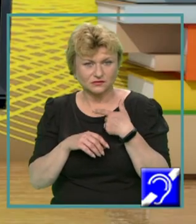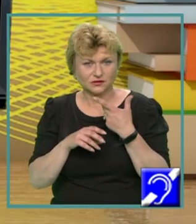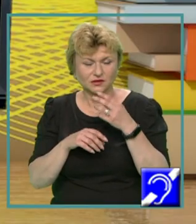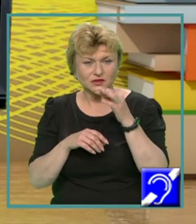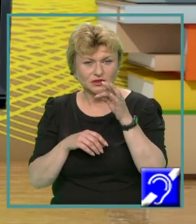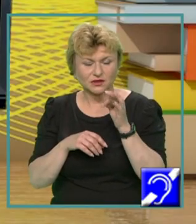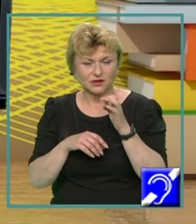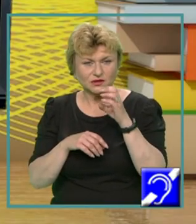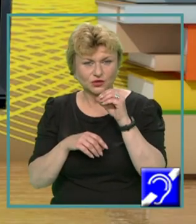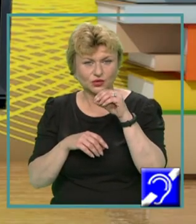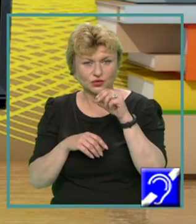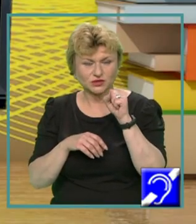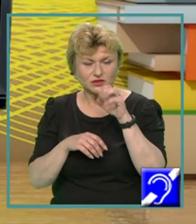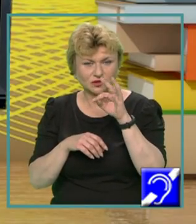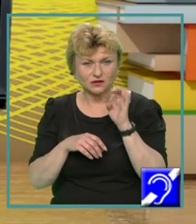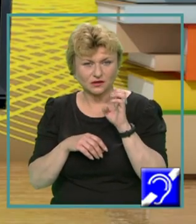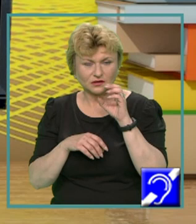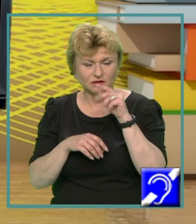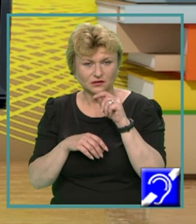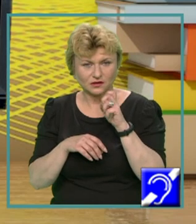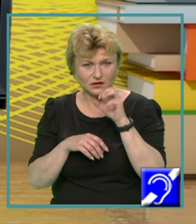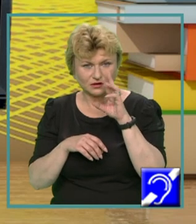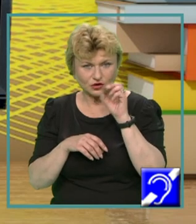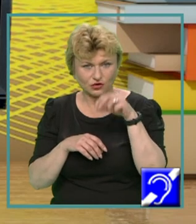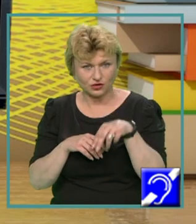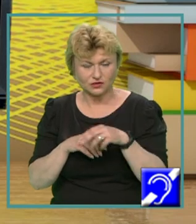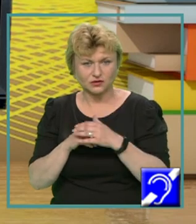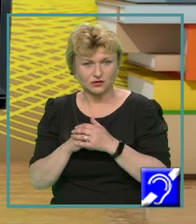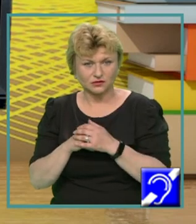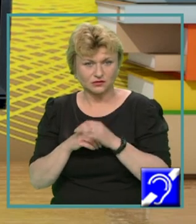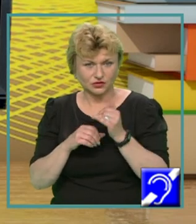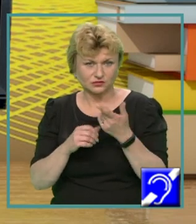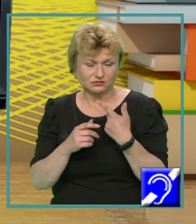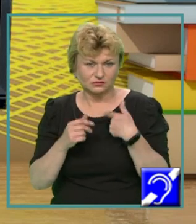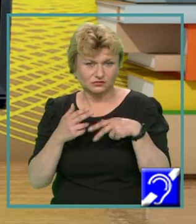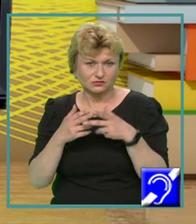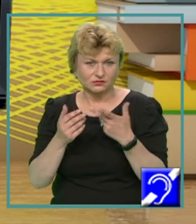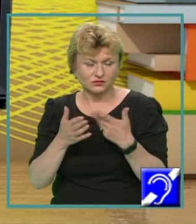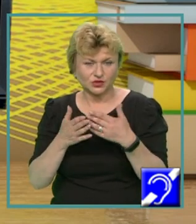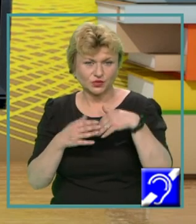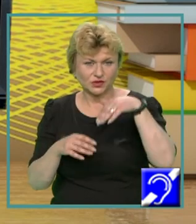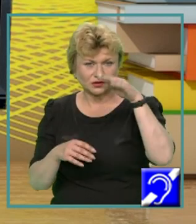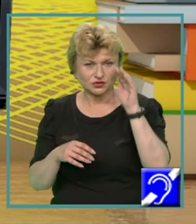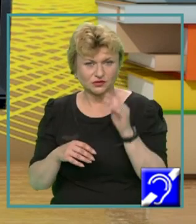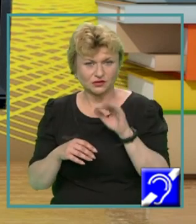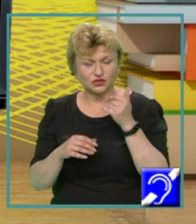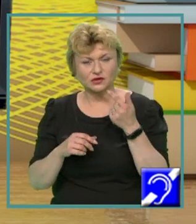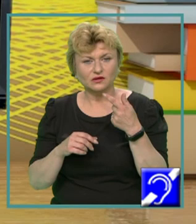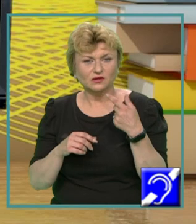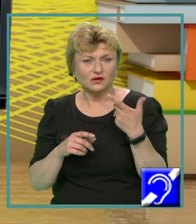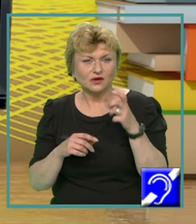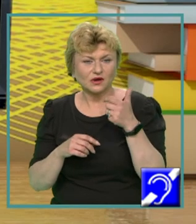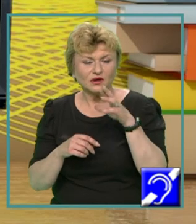și respectiv estrogen sau progesteron la femeie sunt cei care ajută la creștere, stimulează creșterea, de asemenea caractere